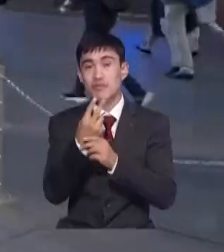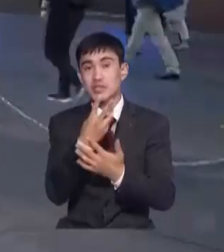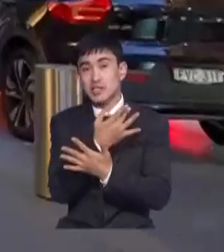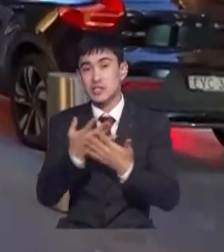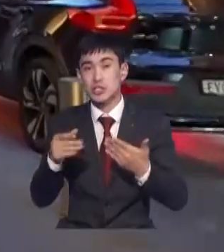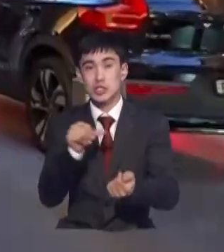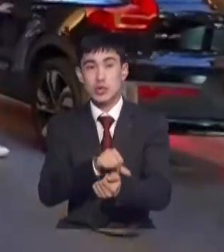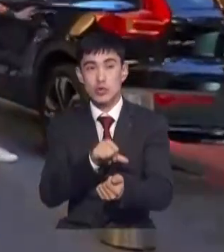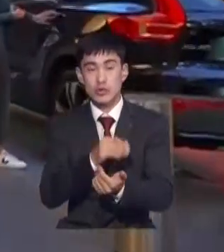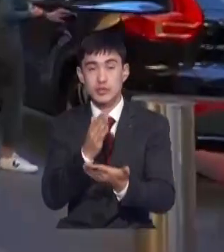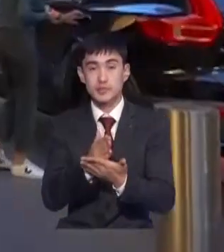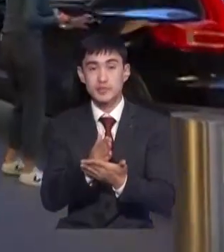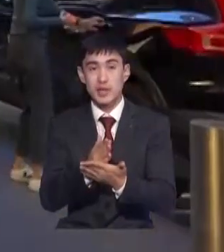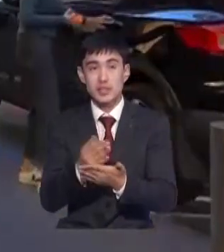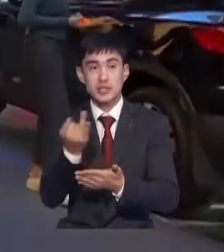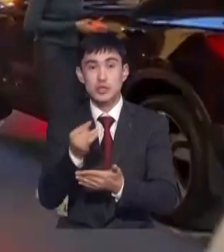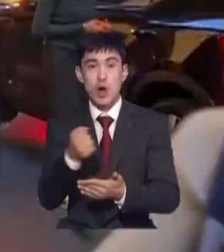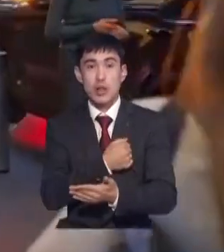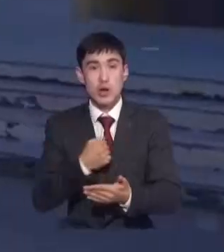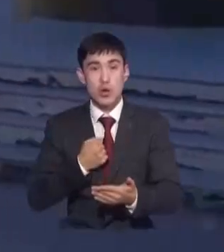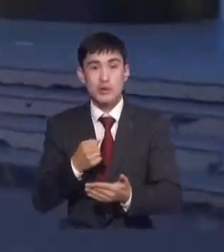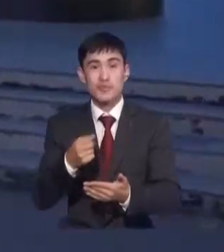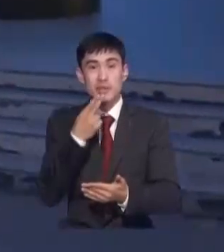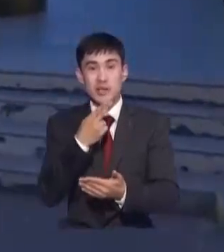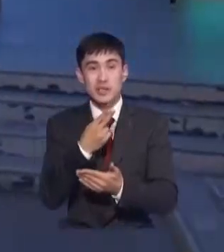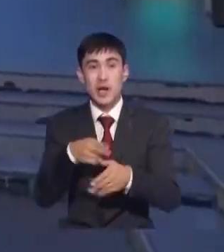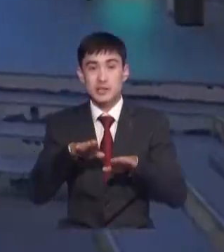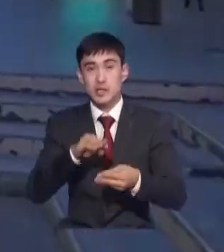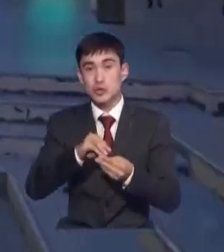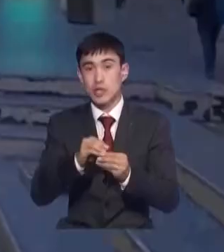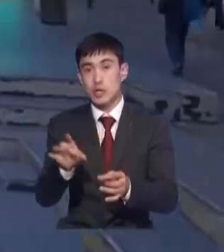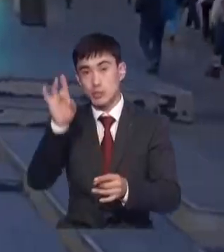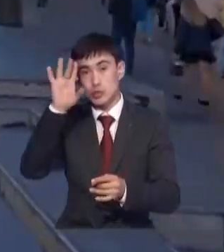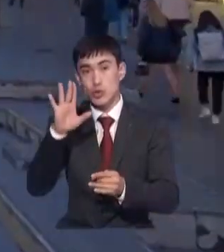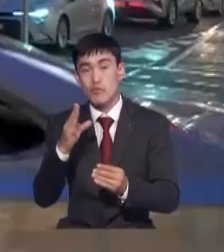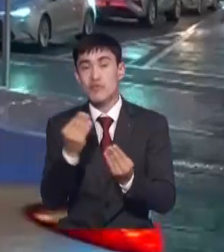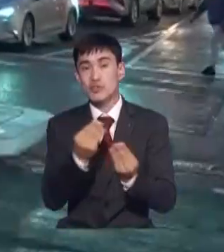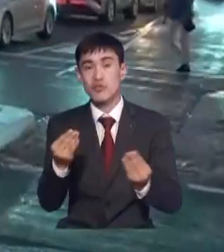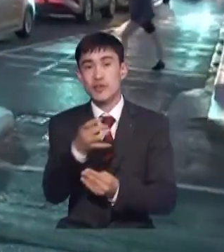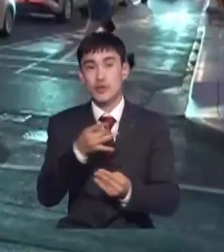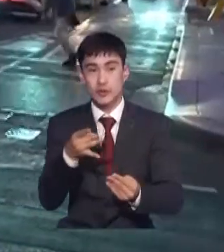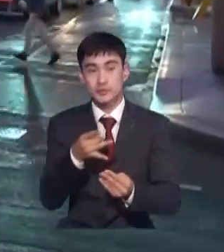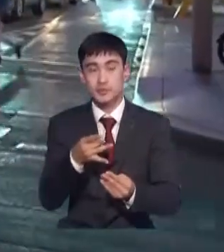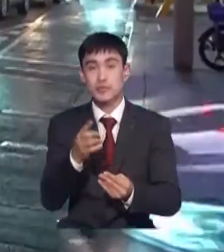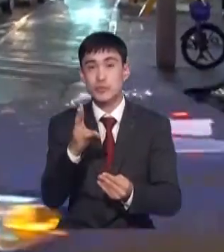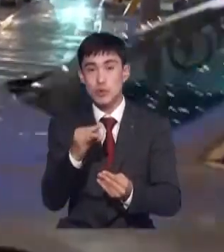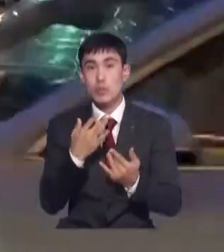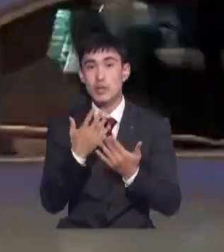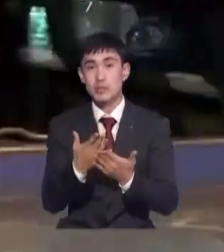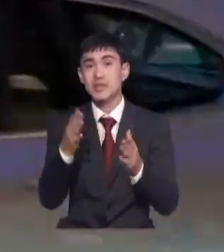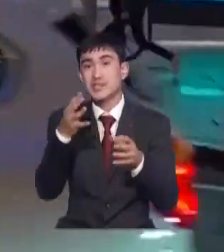различных видов наркотиков. Интересно, что алкоголь и никотин по-прежнему остаются наиболее распространенными веществами в регионах, хотя их